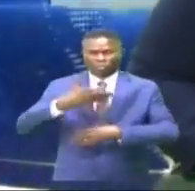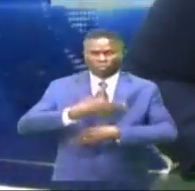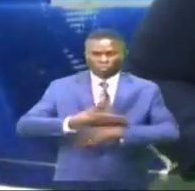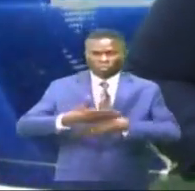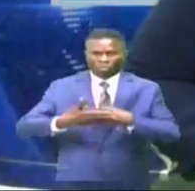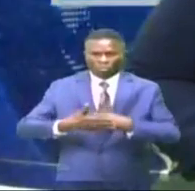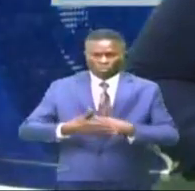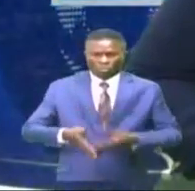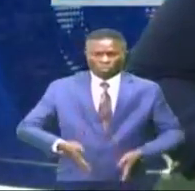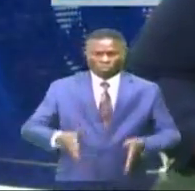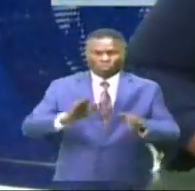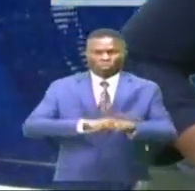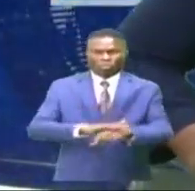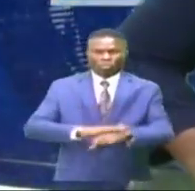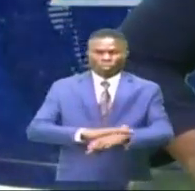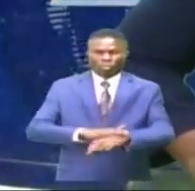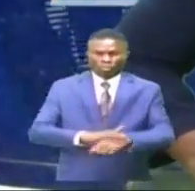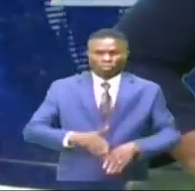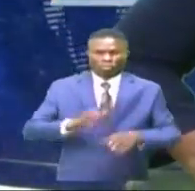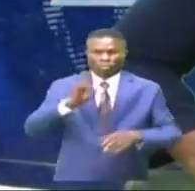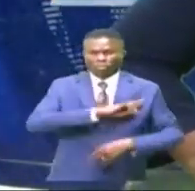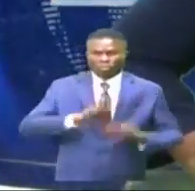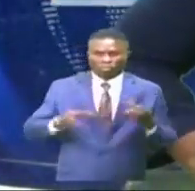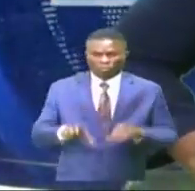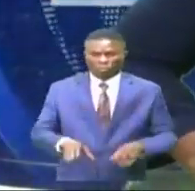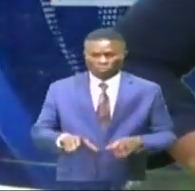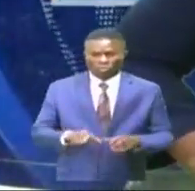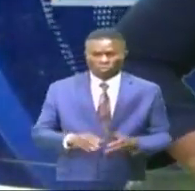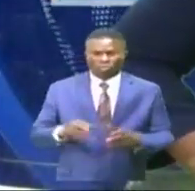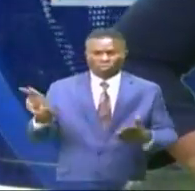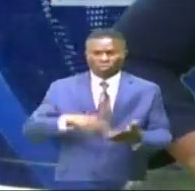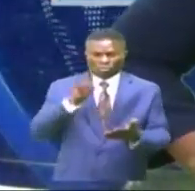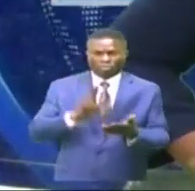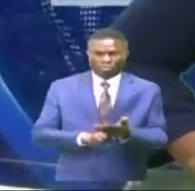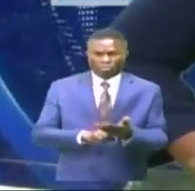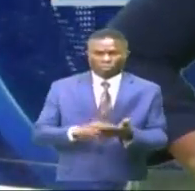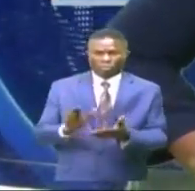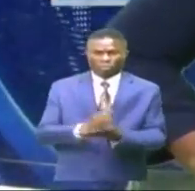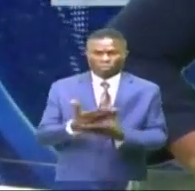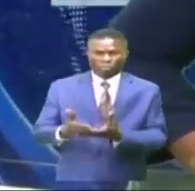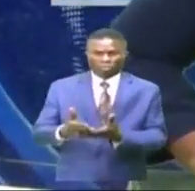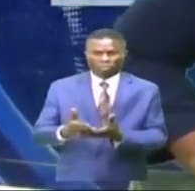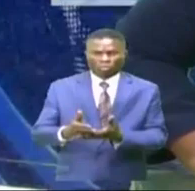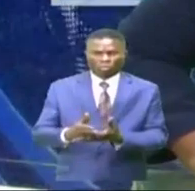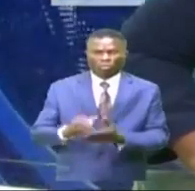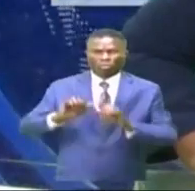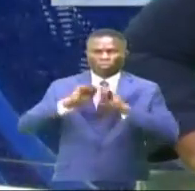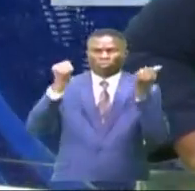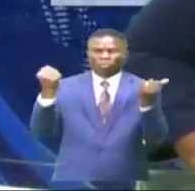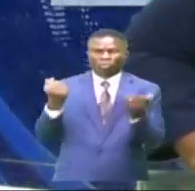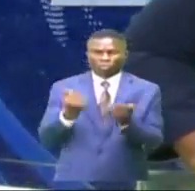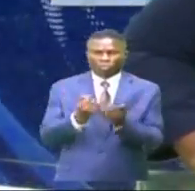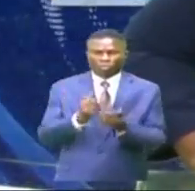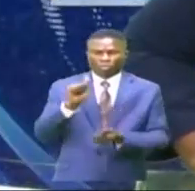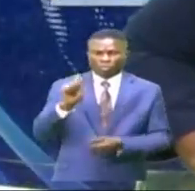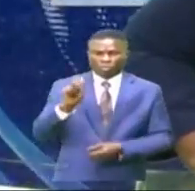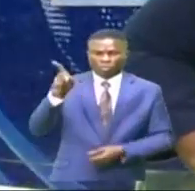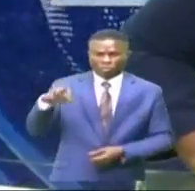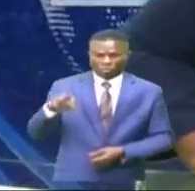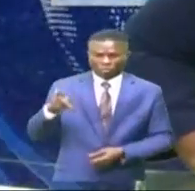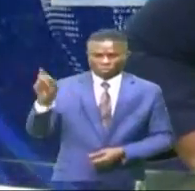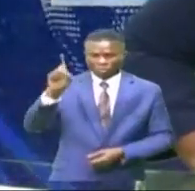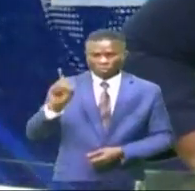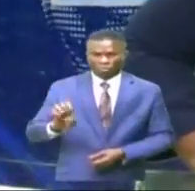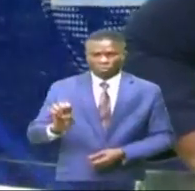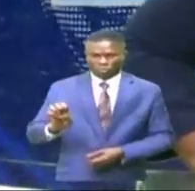des chemins de fer en repli démocratique du Congo le protocole d'accord est signé entre l'agence dénommée APCs et